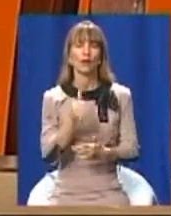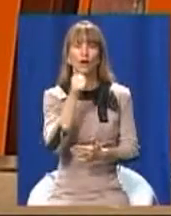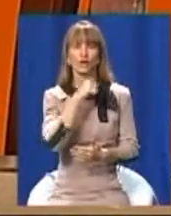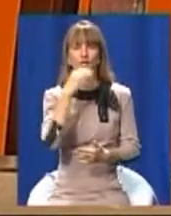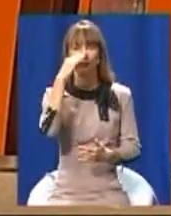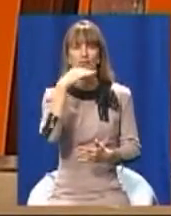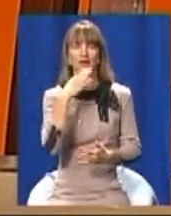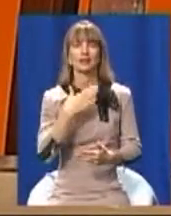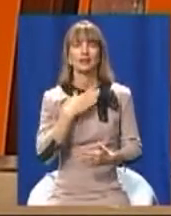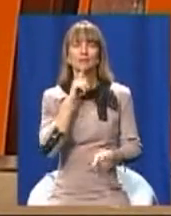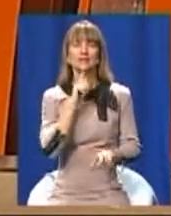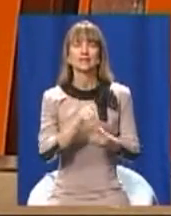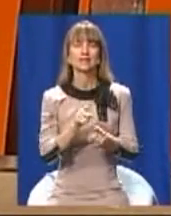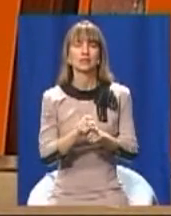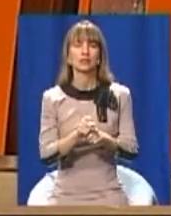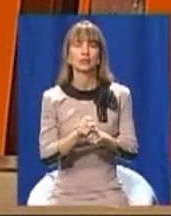Нам з сестричкою,